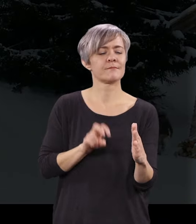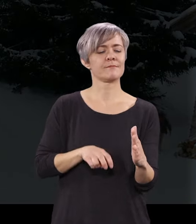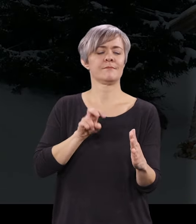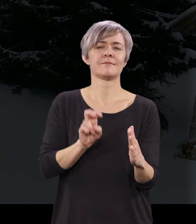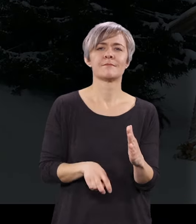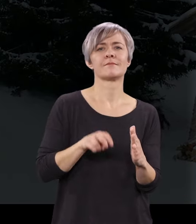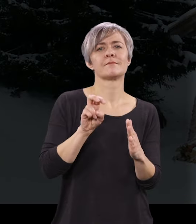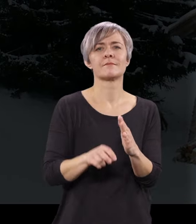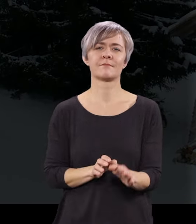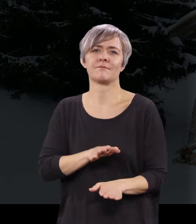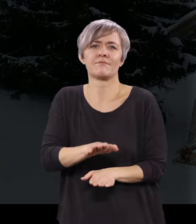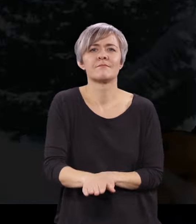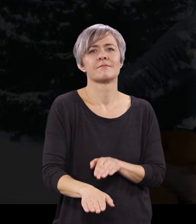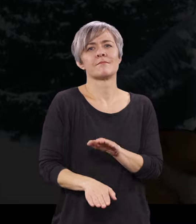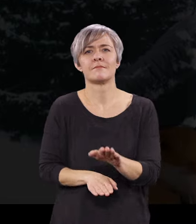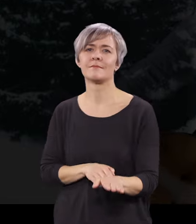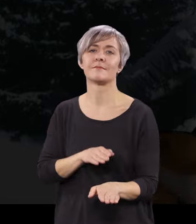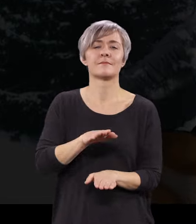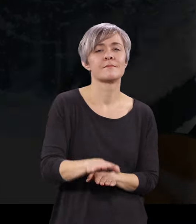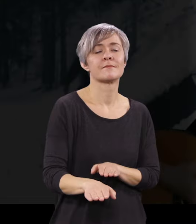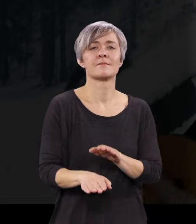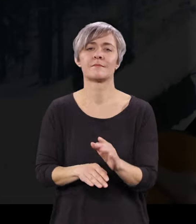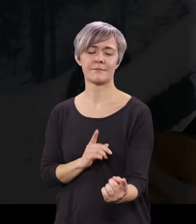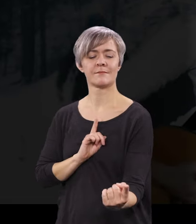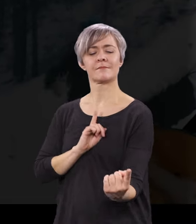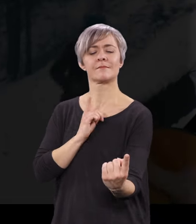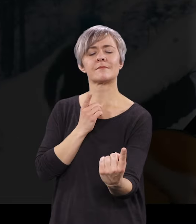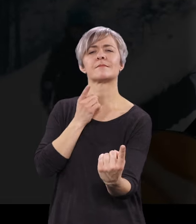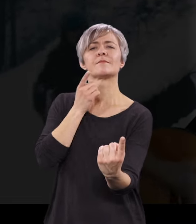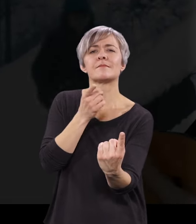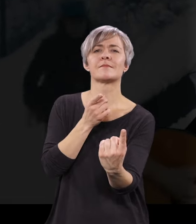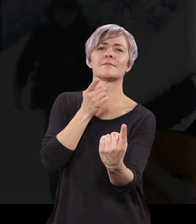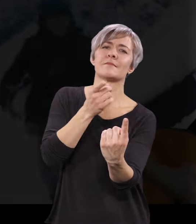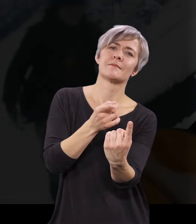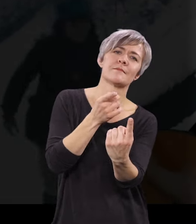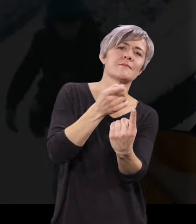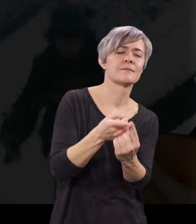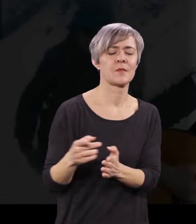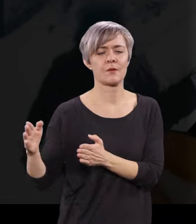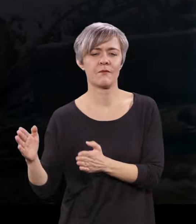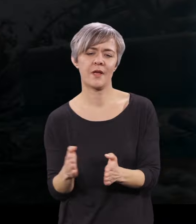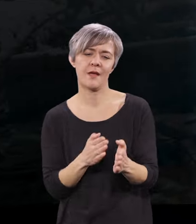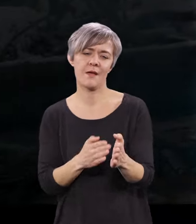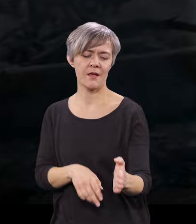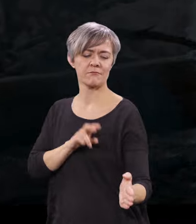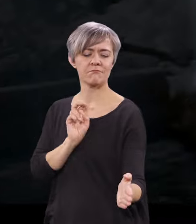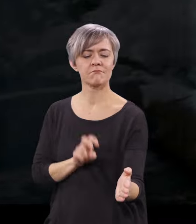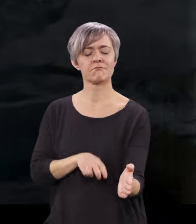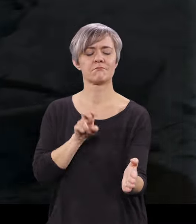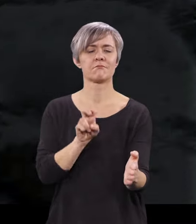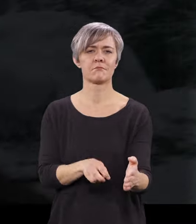Berg rauf, Tritt für Tritt, noch keinen aus und